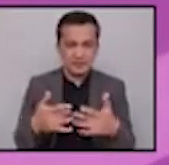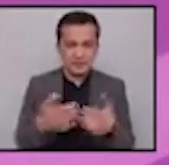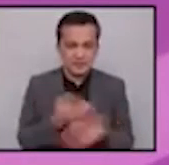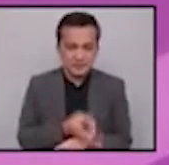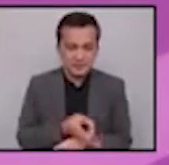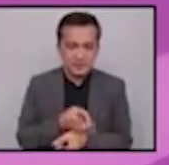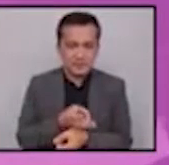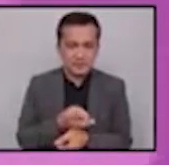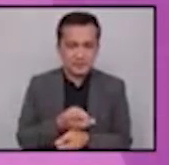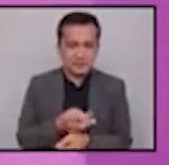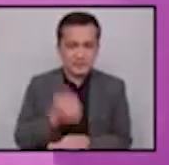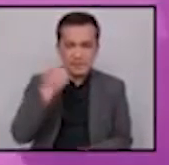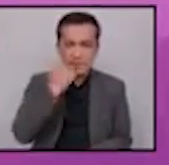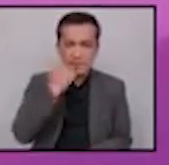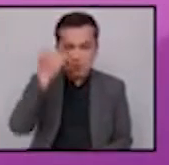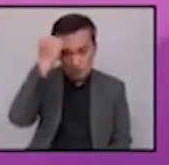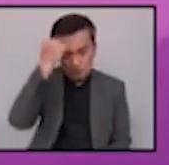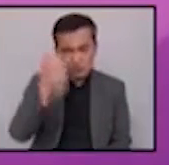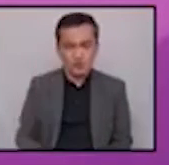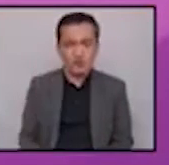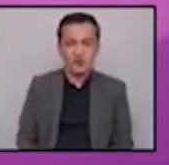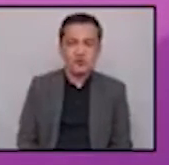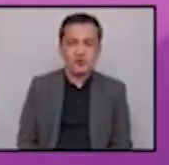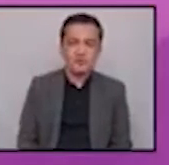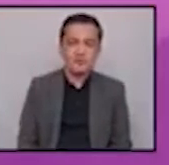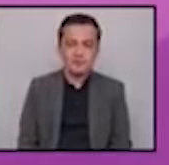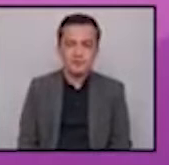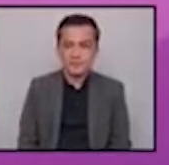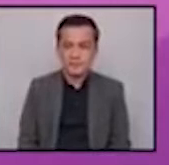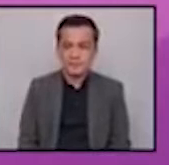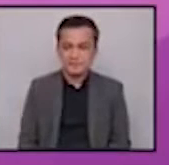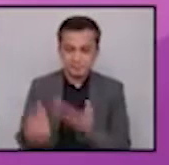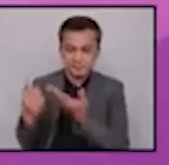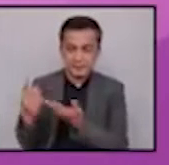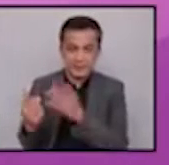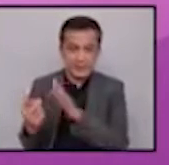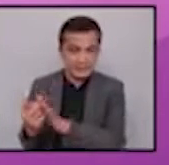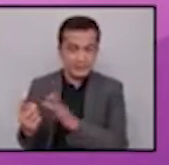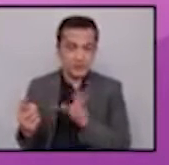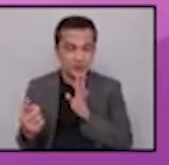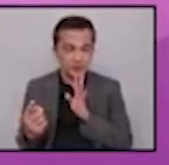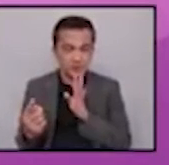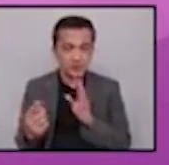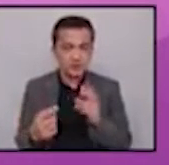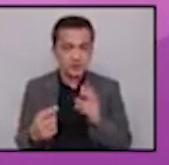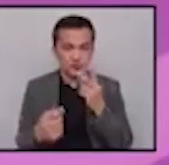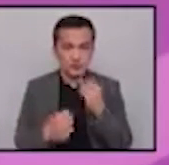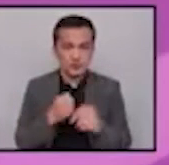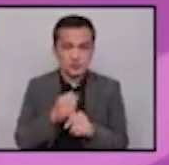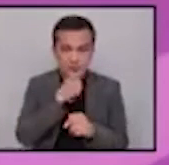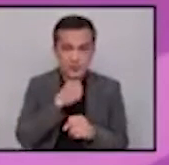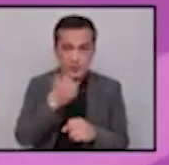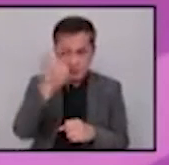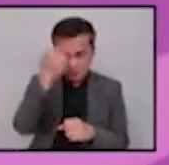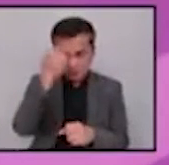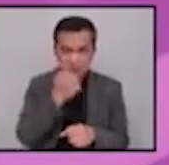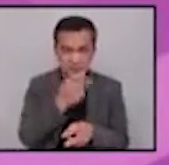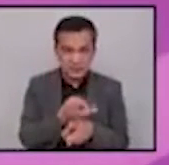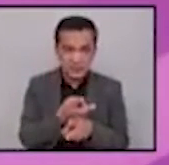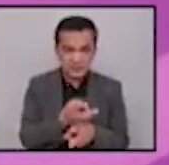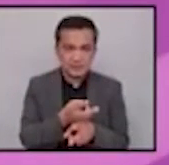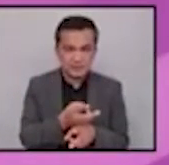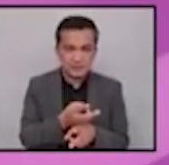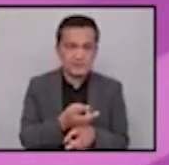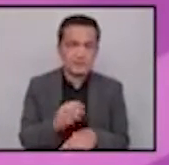apo. Yung 2 years old na apo ko, yun ang bali naalagaan ko ngayon. Yun ang pinagkakabalahan ko